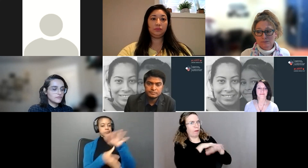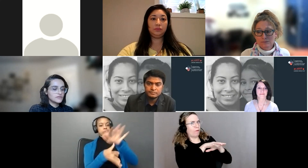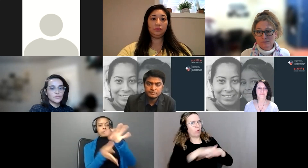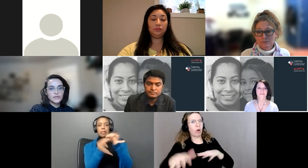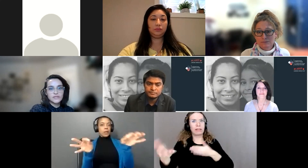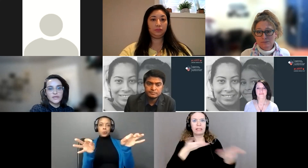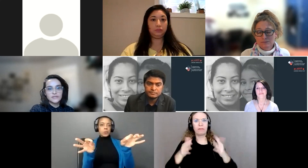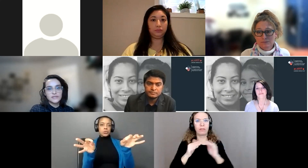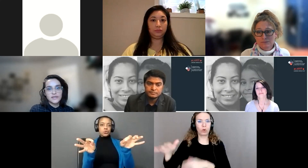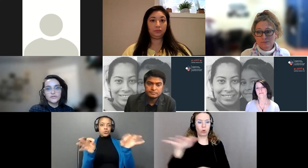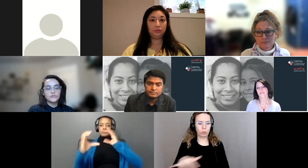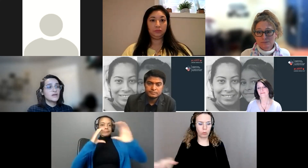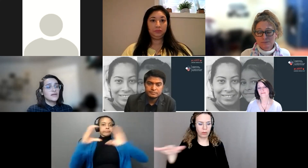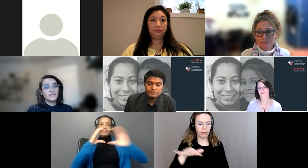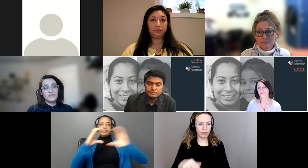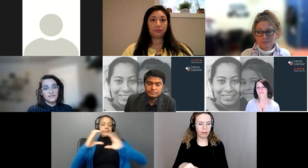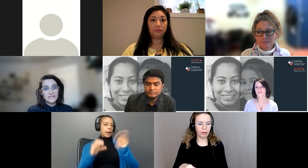communauté.